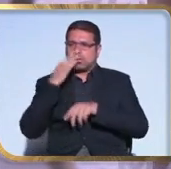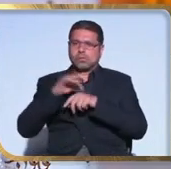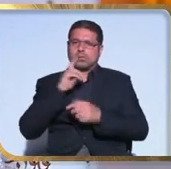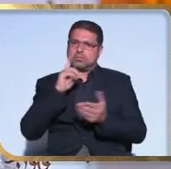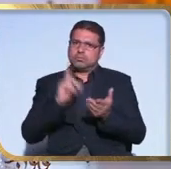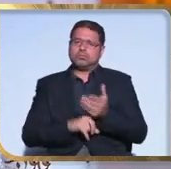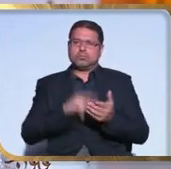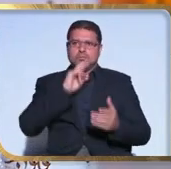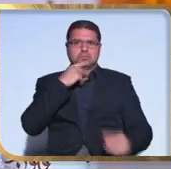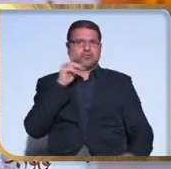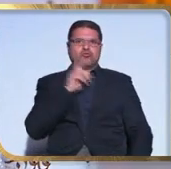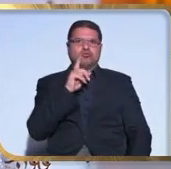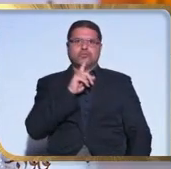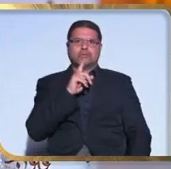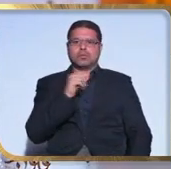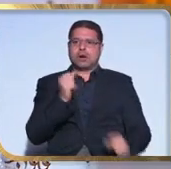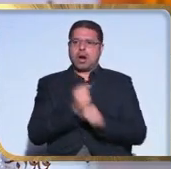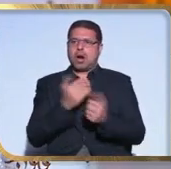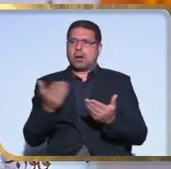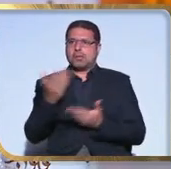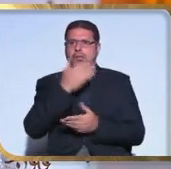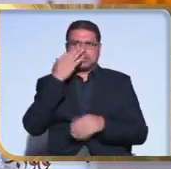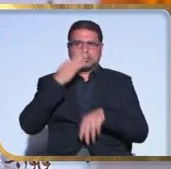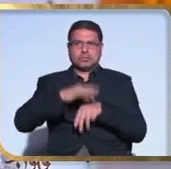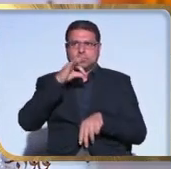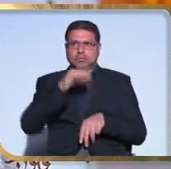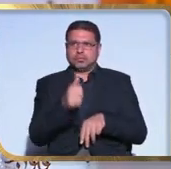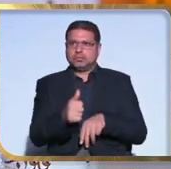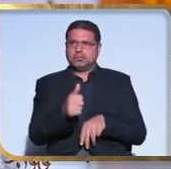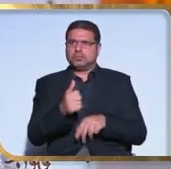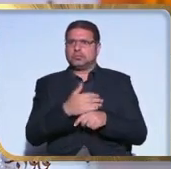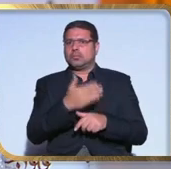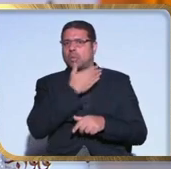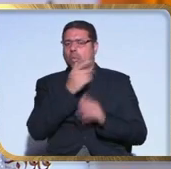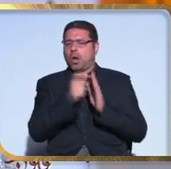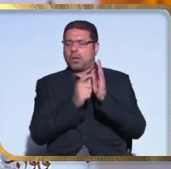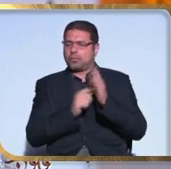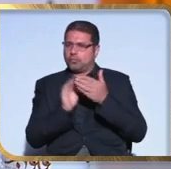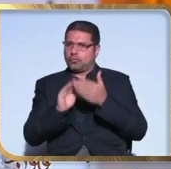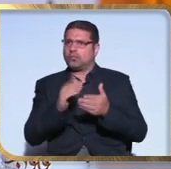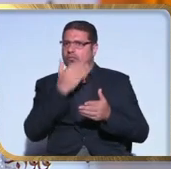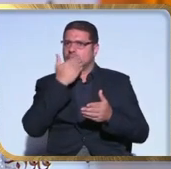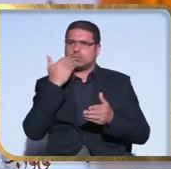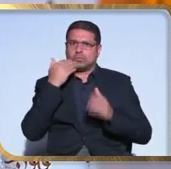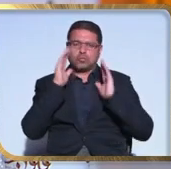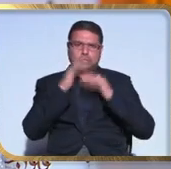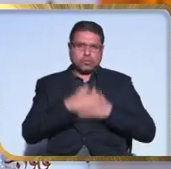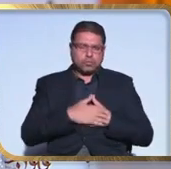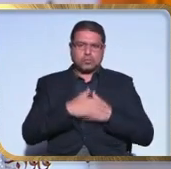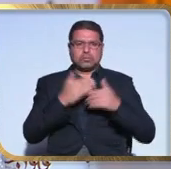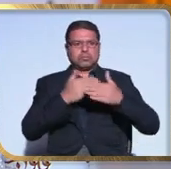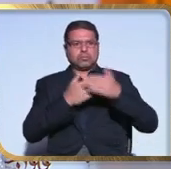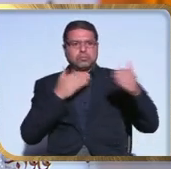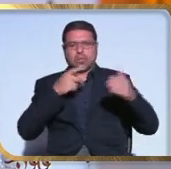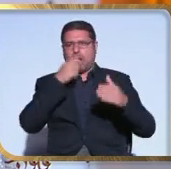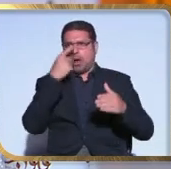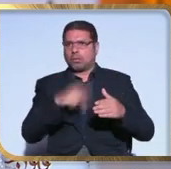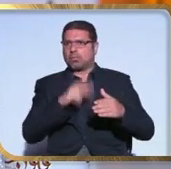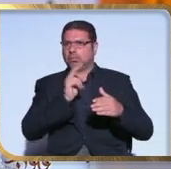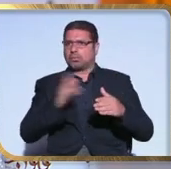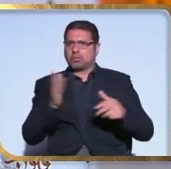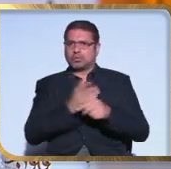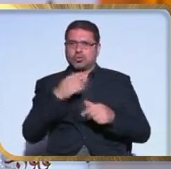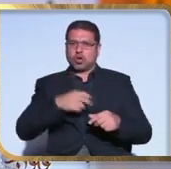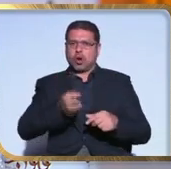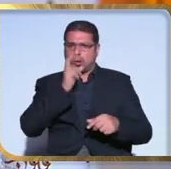صادقين بيحسن معامله الناس بدوا الواجبات بيصوم بيصلوا بعيد عن المحرمات لا في